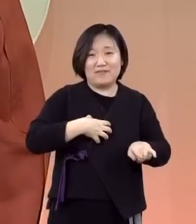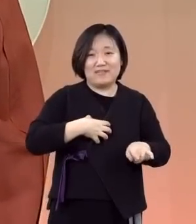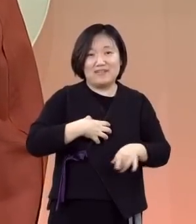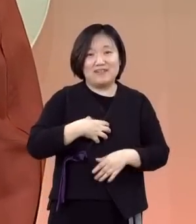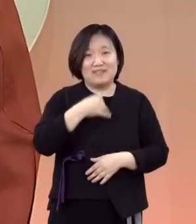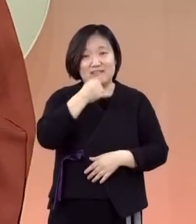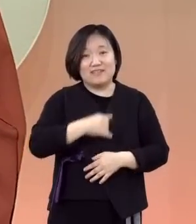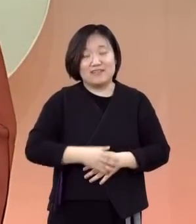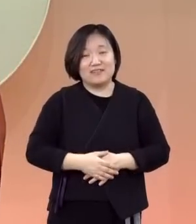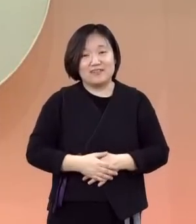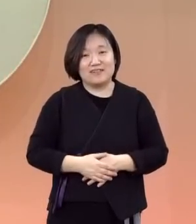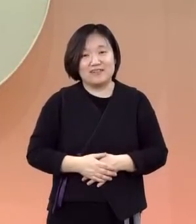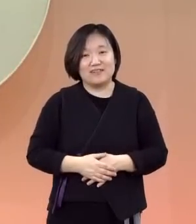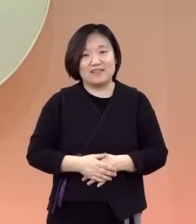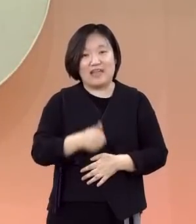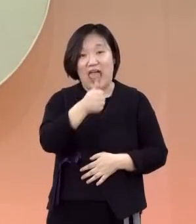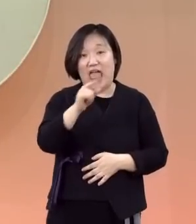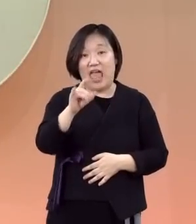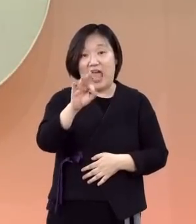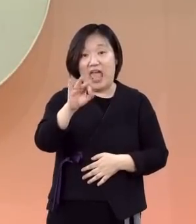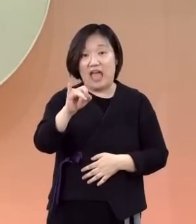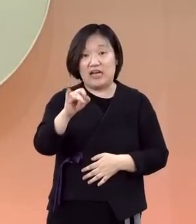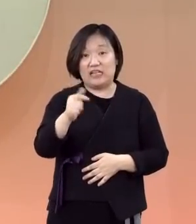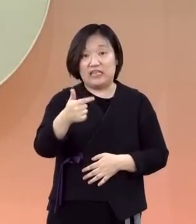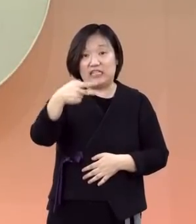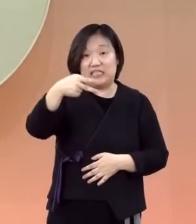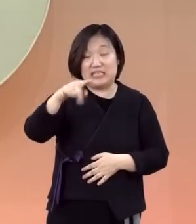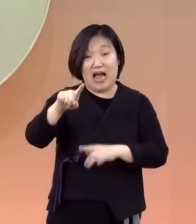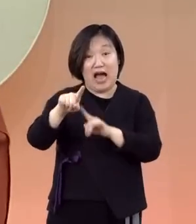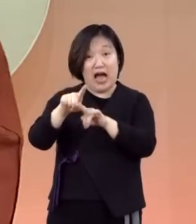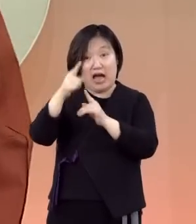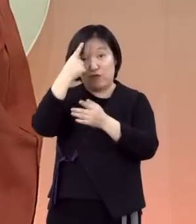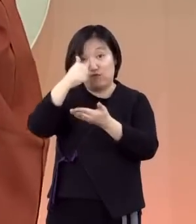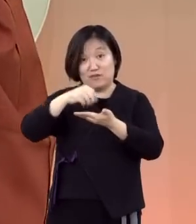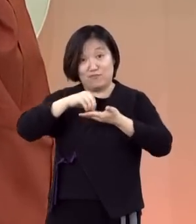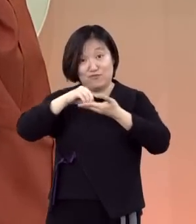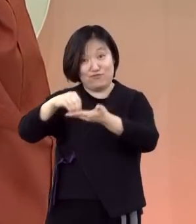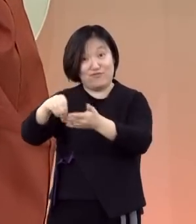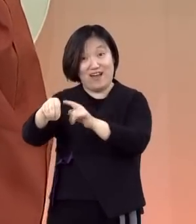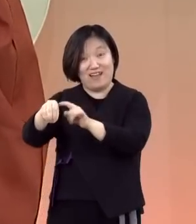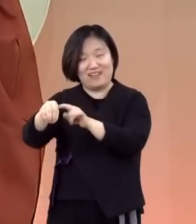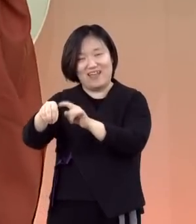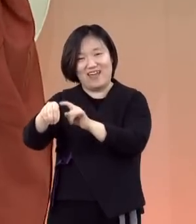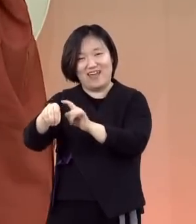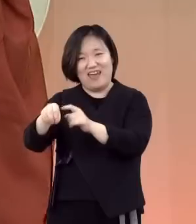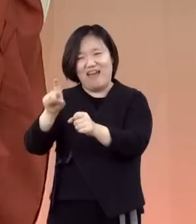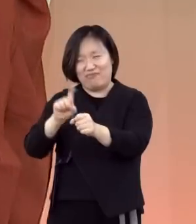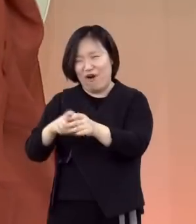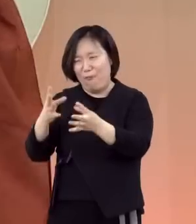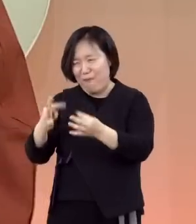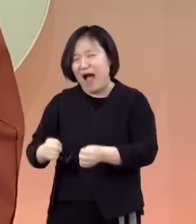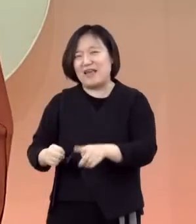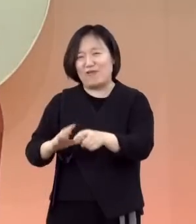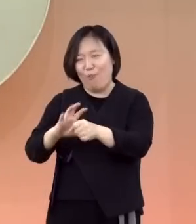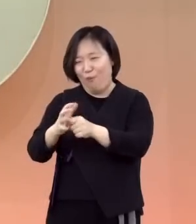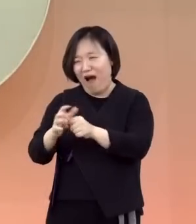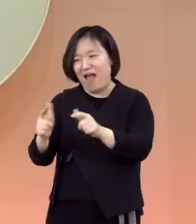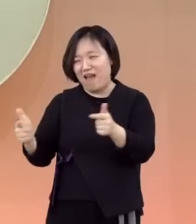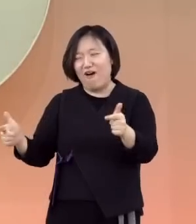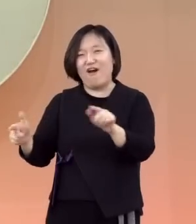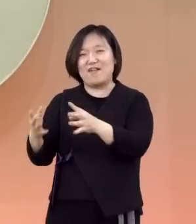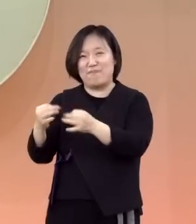말씀하셨다.예. 어쨌든해인사에들어갔는데, 해인사에서정말맛있는음식을먹었어요. 떡도